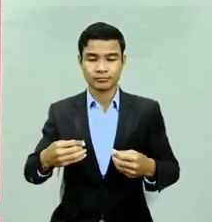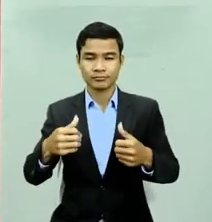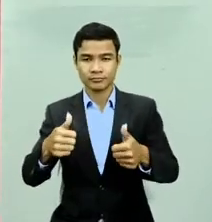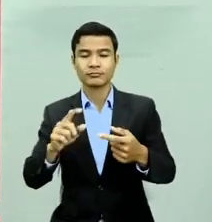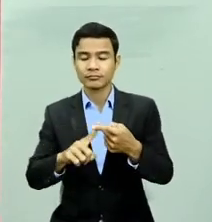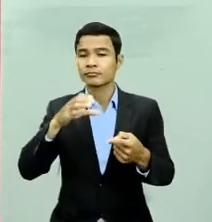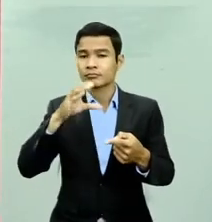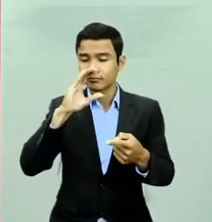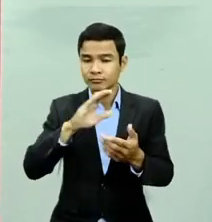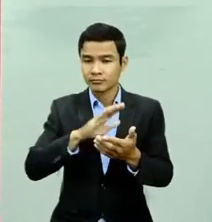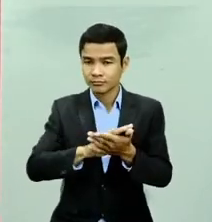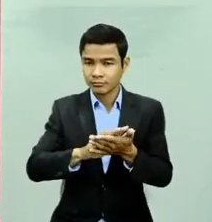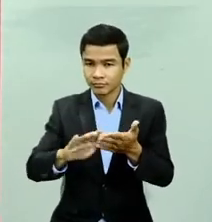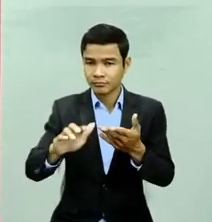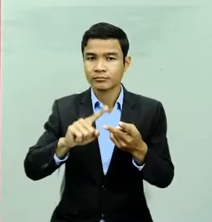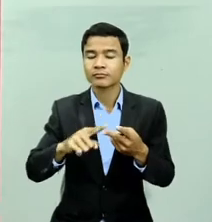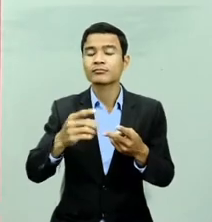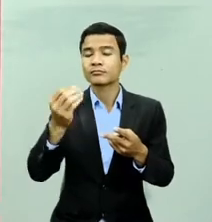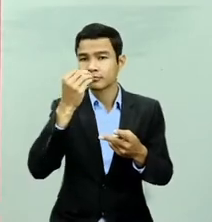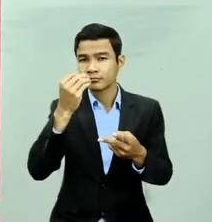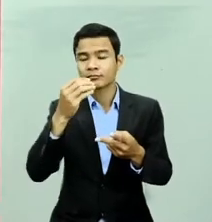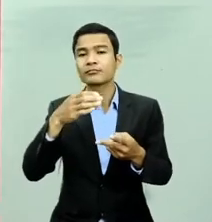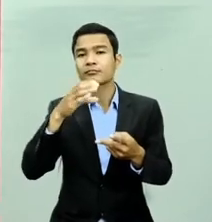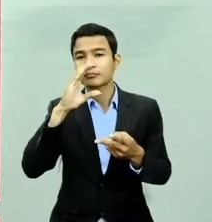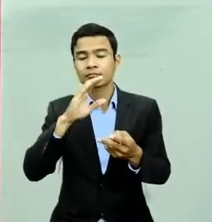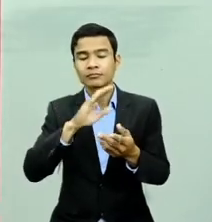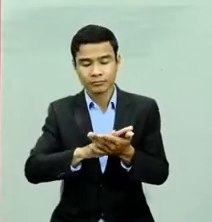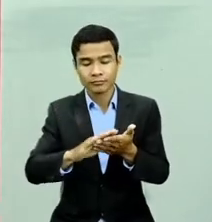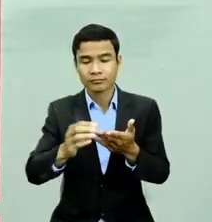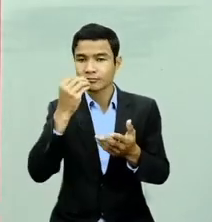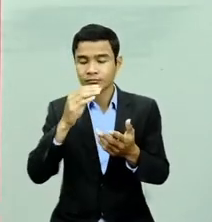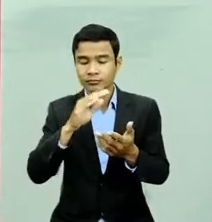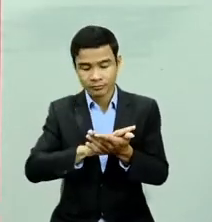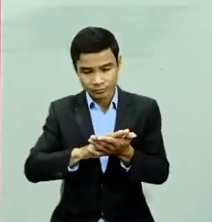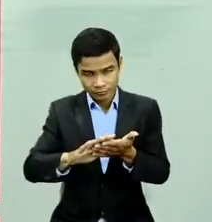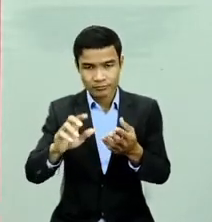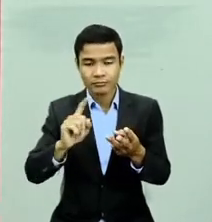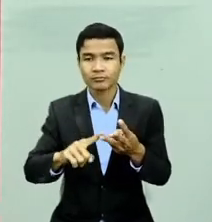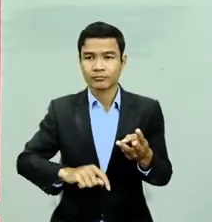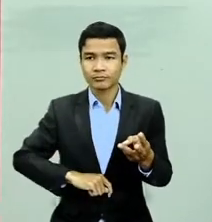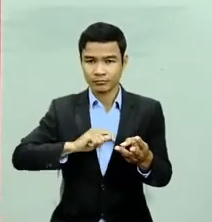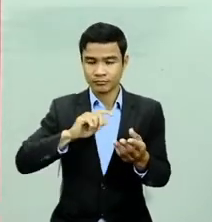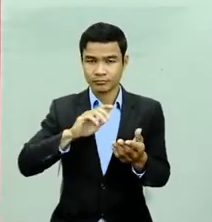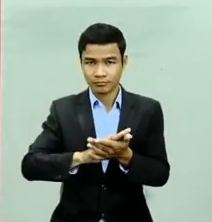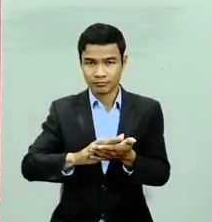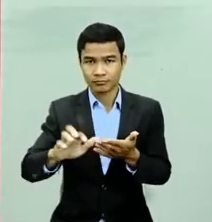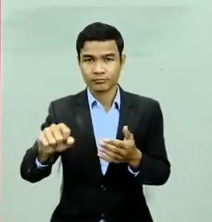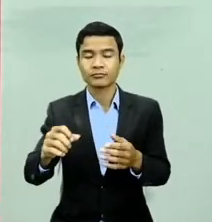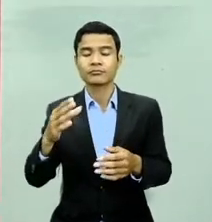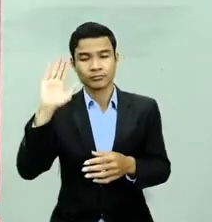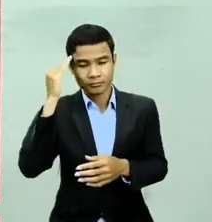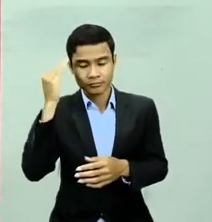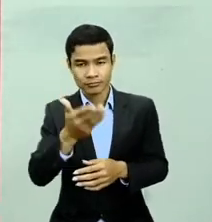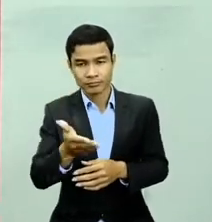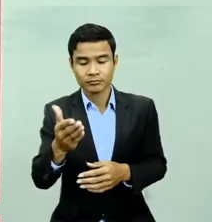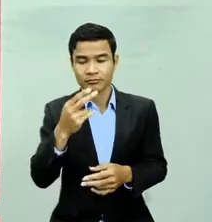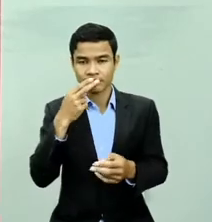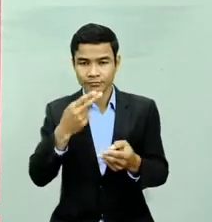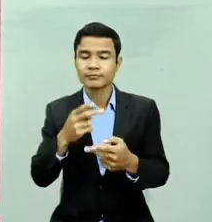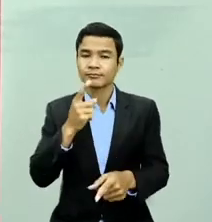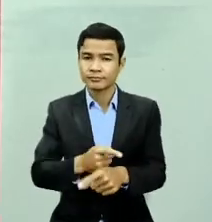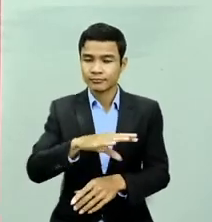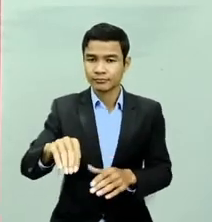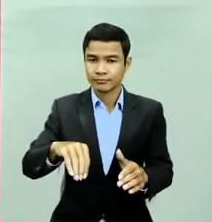sát phật sát ruột nấu sát nè con nó chà nè có đứa dân không tha con cốt nâng chloi bàn trầm trời cực cực